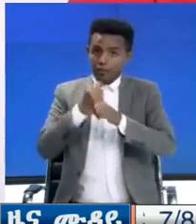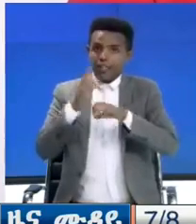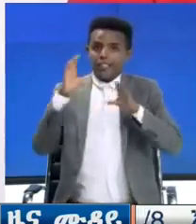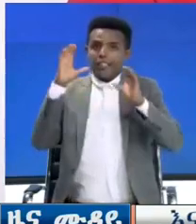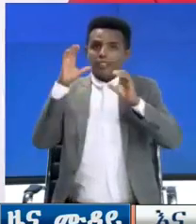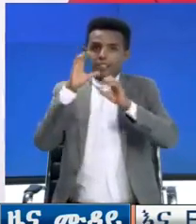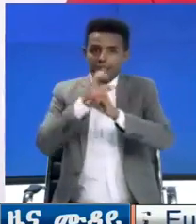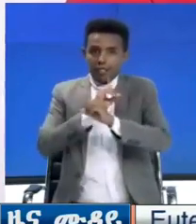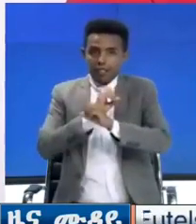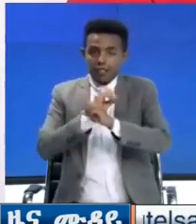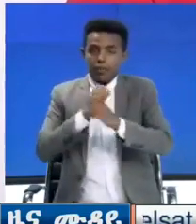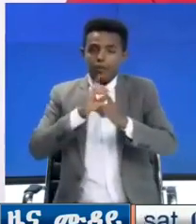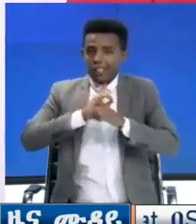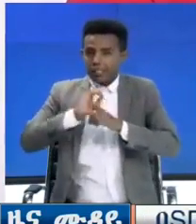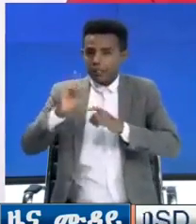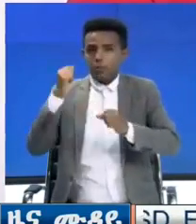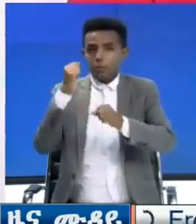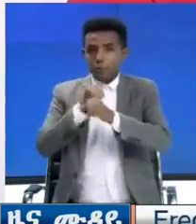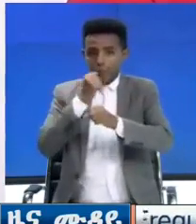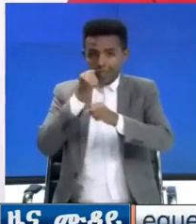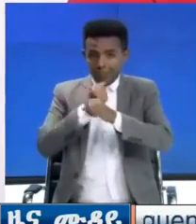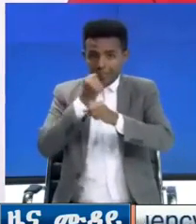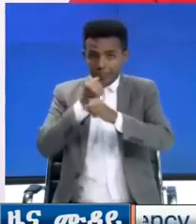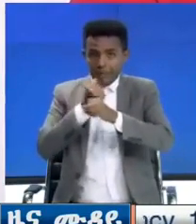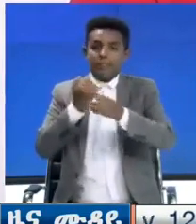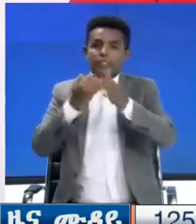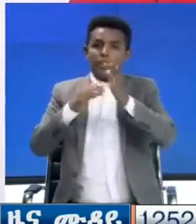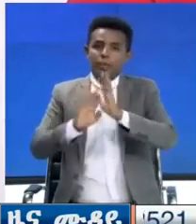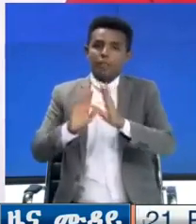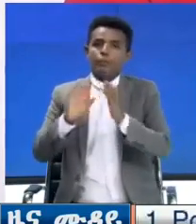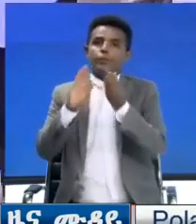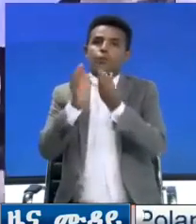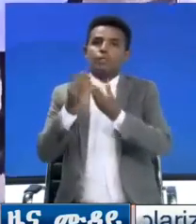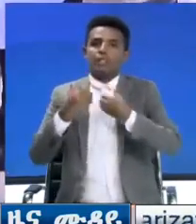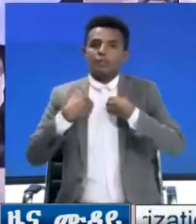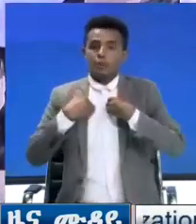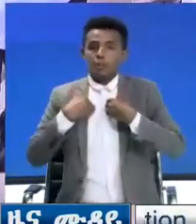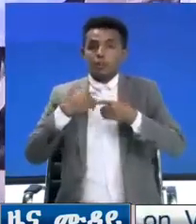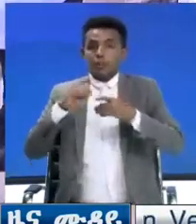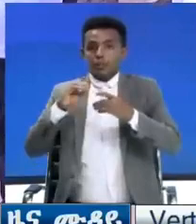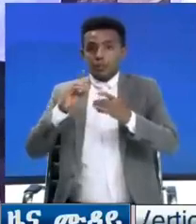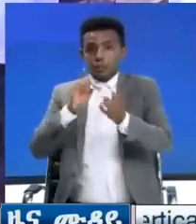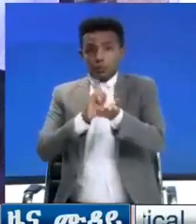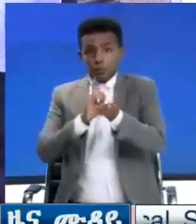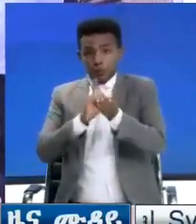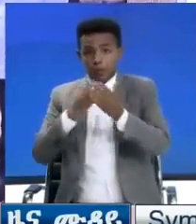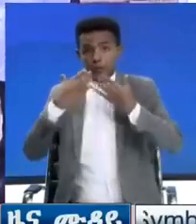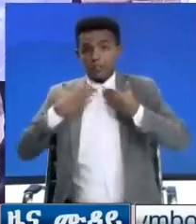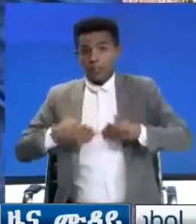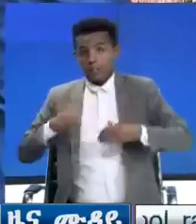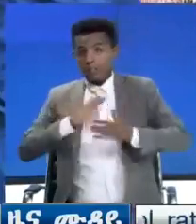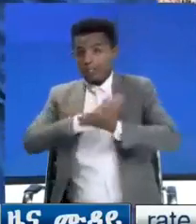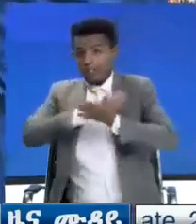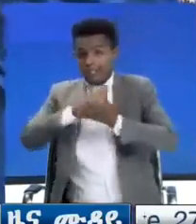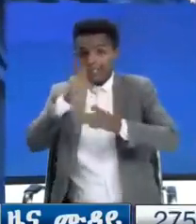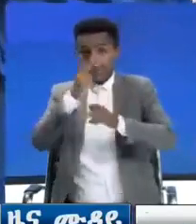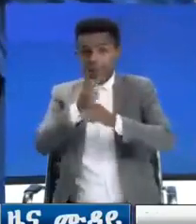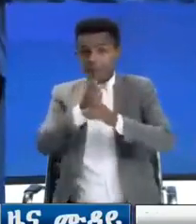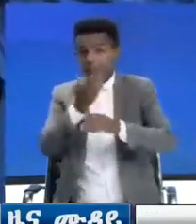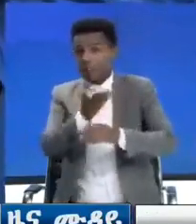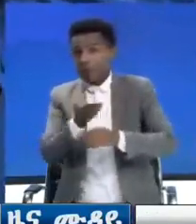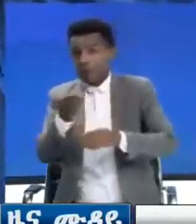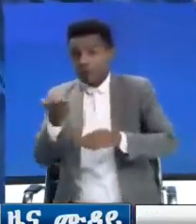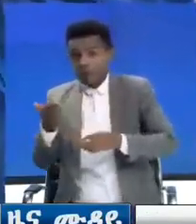እንደተጠናቀቀላቸው በቀጥታ ወደ ስራ የሚገሙበት ሁኔታ ነው ያለው። ለህክምና ባለሙያዎች አልባሳትና የንጽህና መጠበቂያ ቁሶች